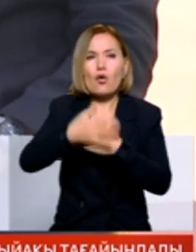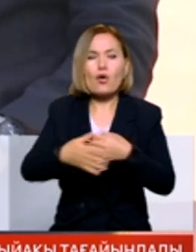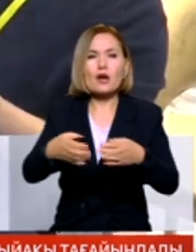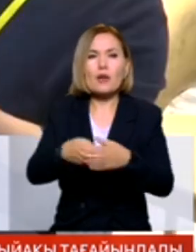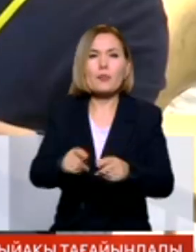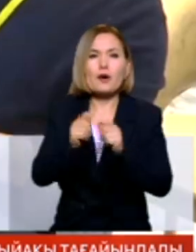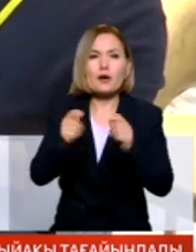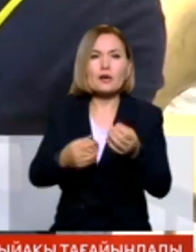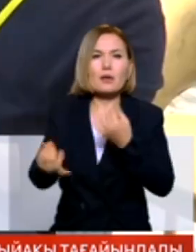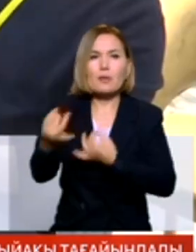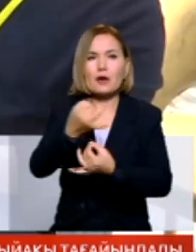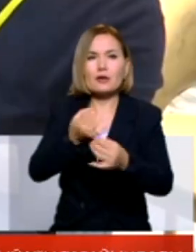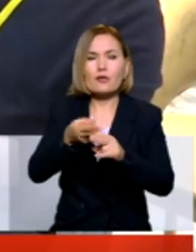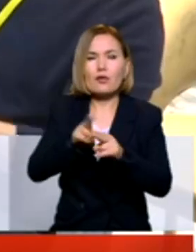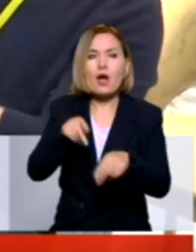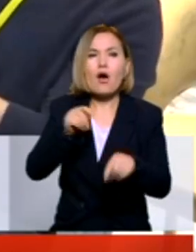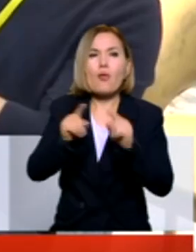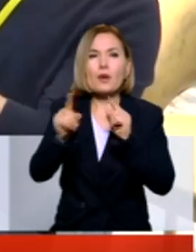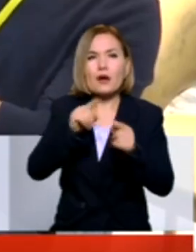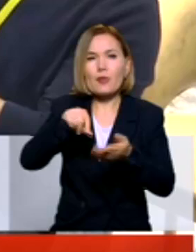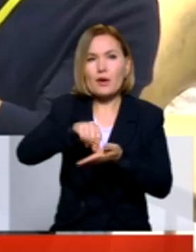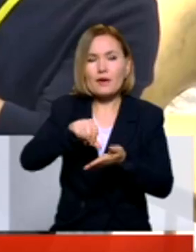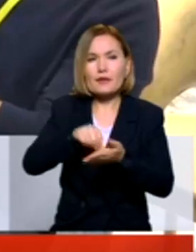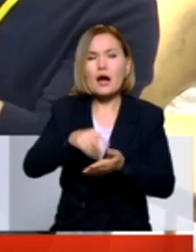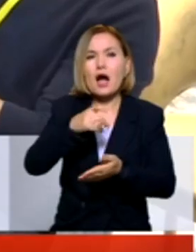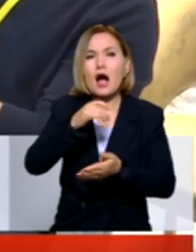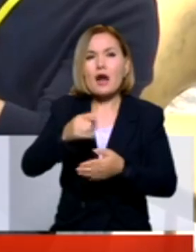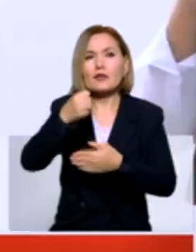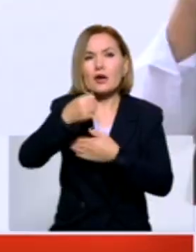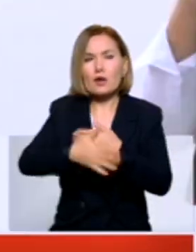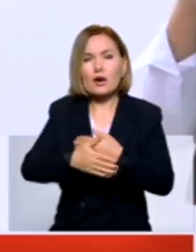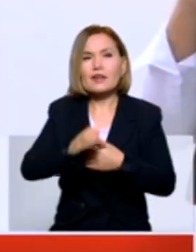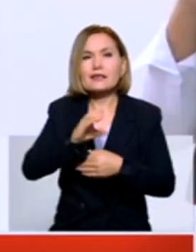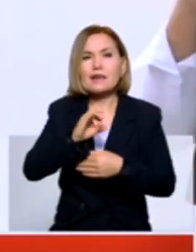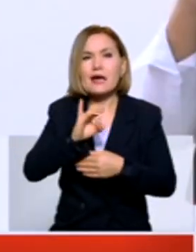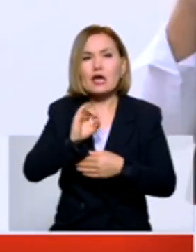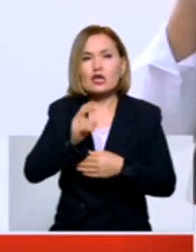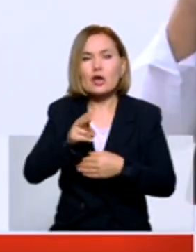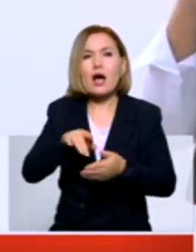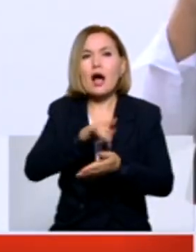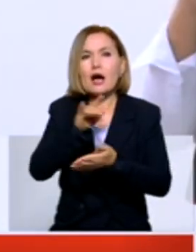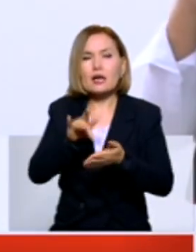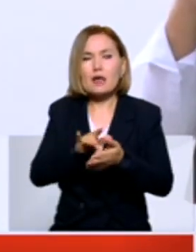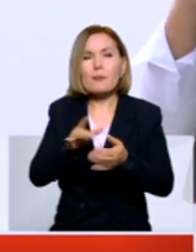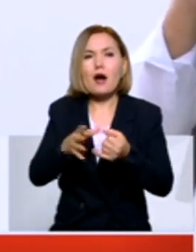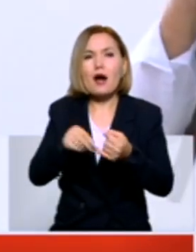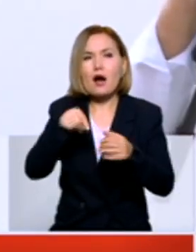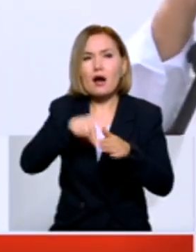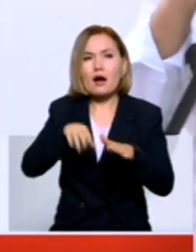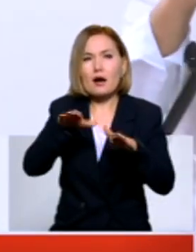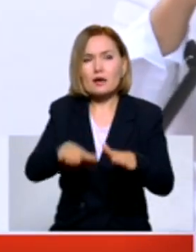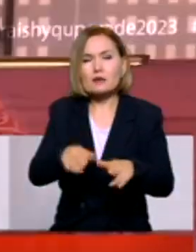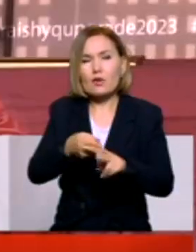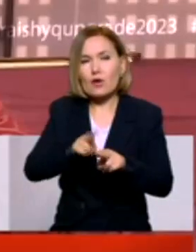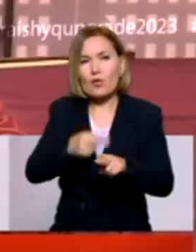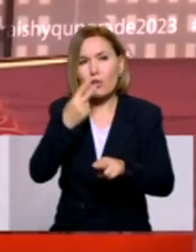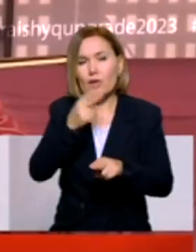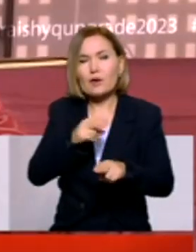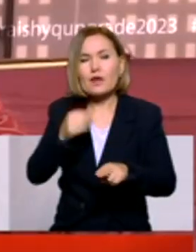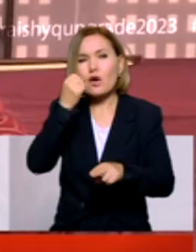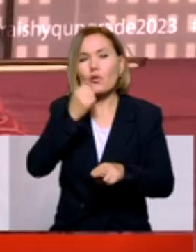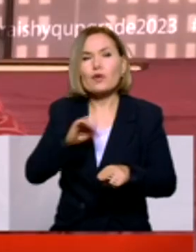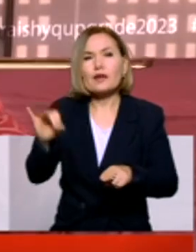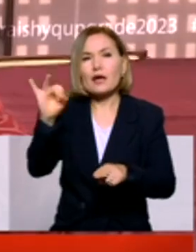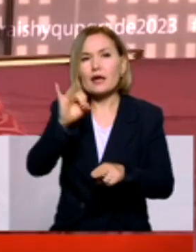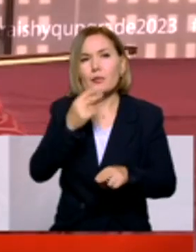құру жайы да талқыланбақ. Форумға қатысушылар Хан Ордалы Сарайшық қалашығының қазба орнына барып, көне шаһардың тарихымен де